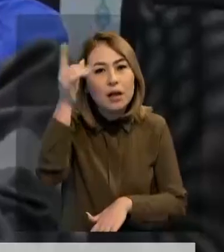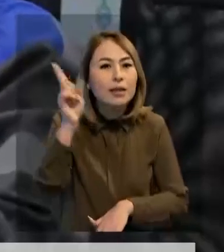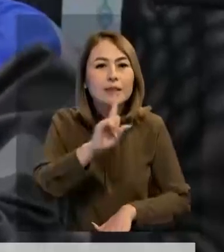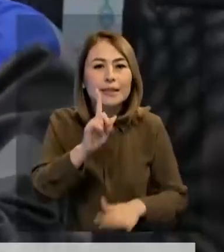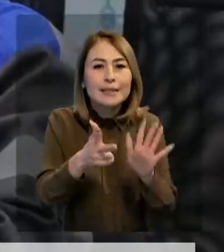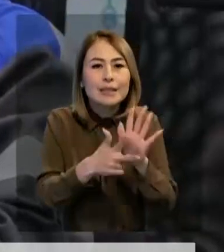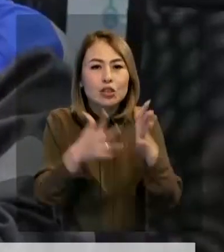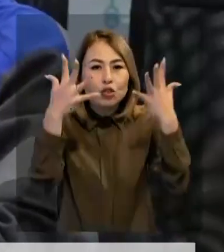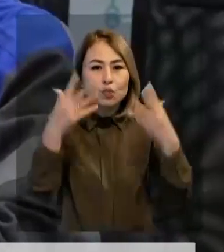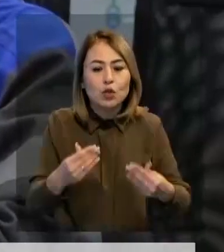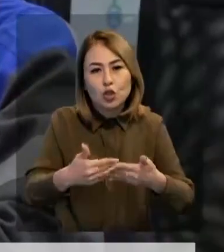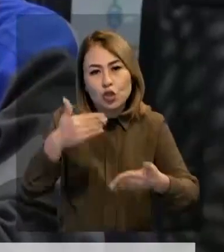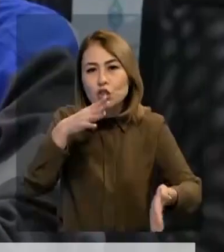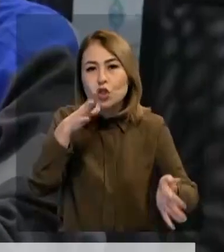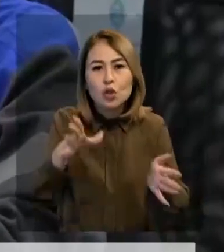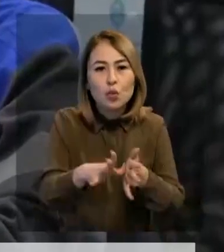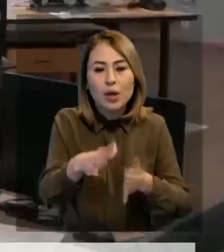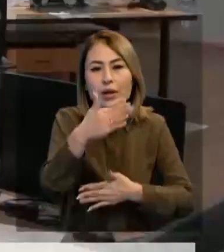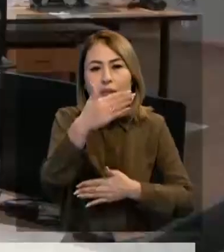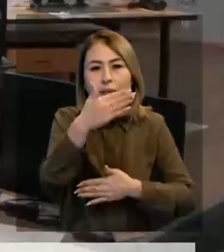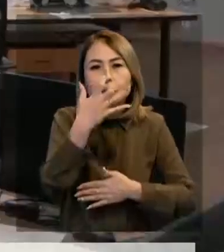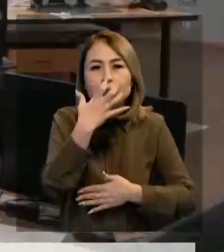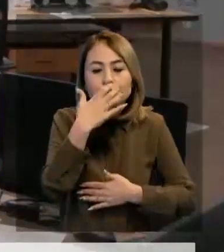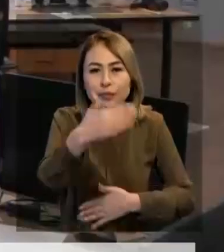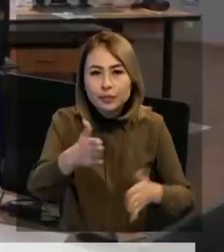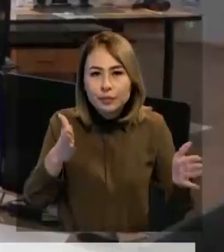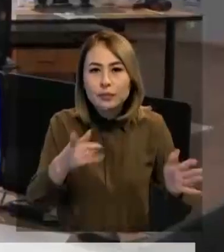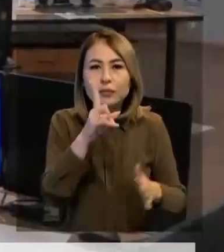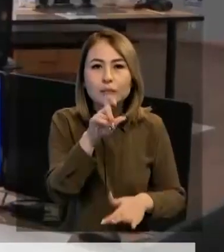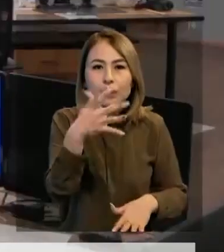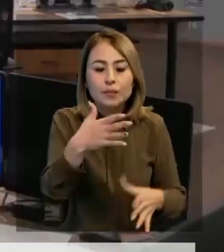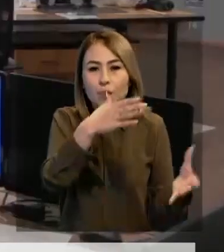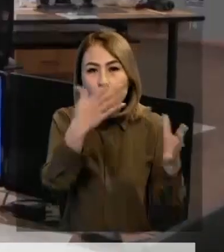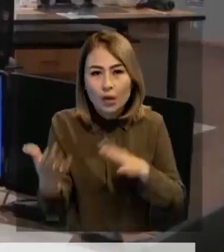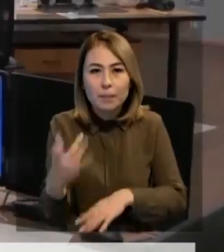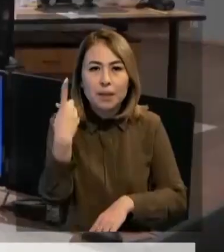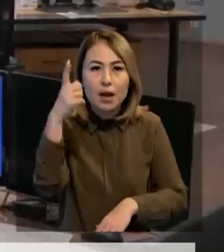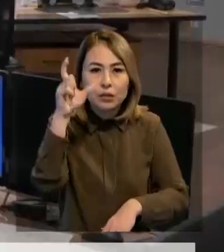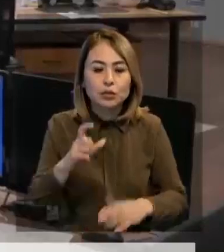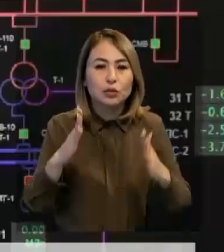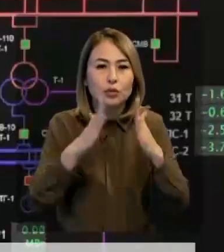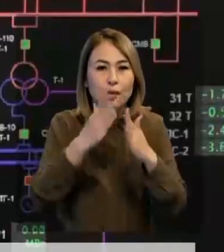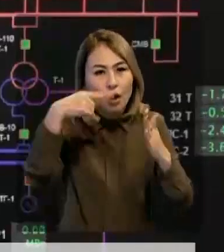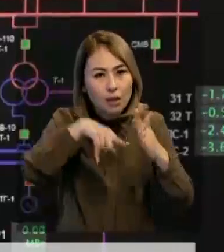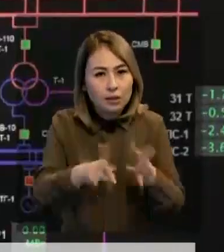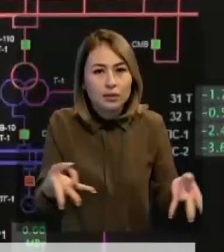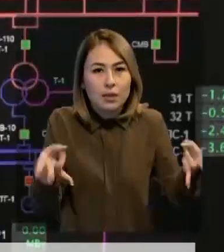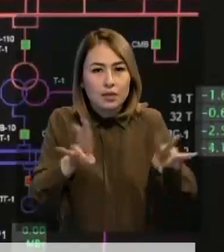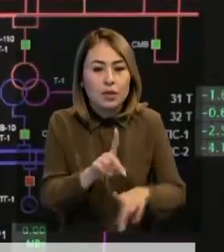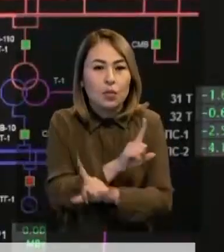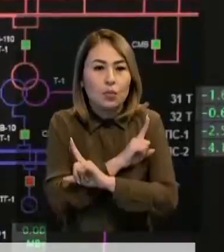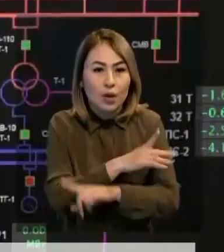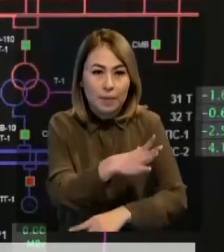салайық, 8 күн бұрын жылу электр орталығында 150 метрлік мұржа құлап, бір адам үйіндінің астында жан